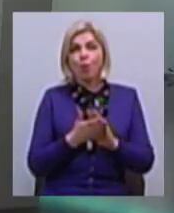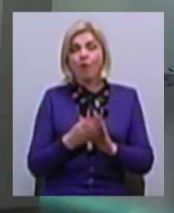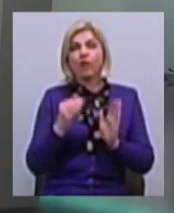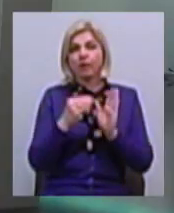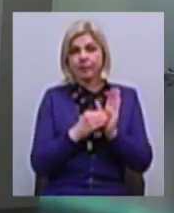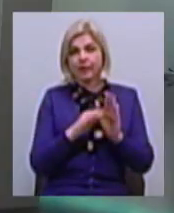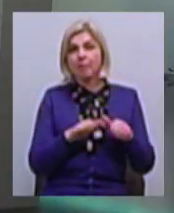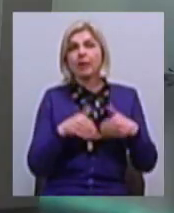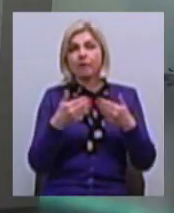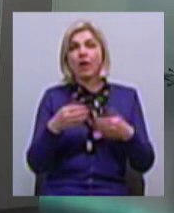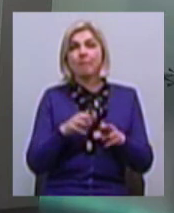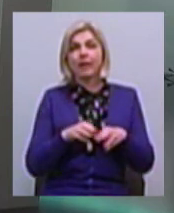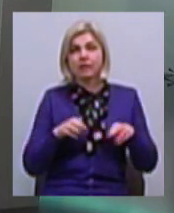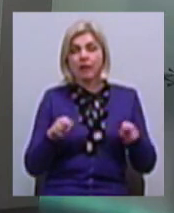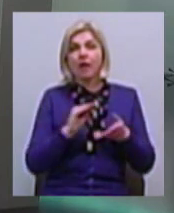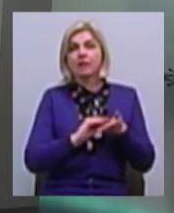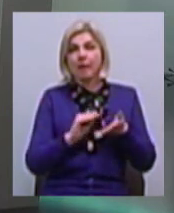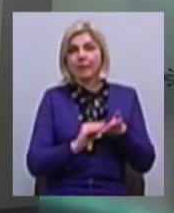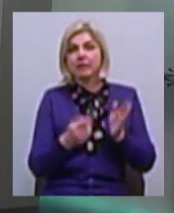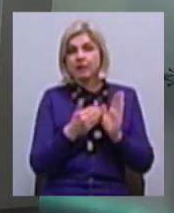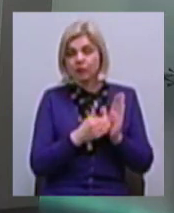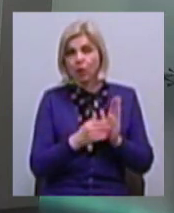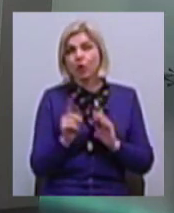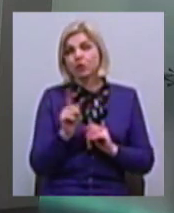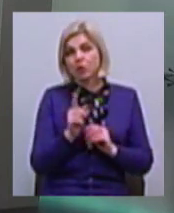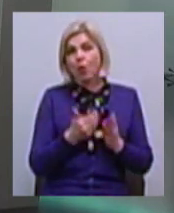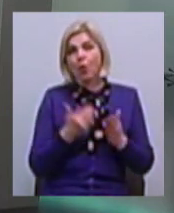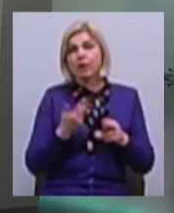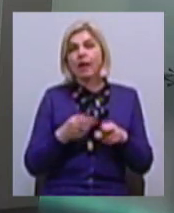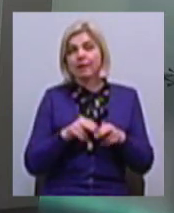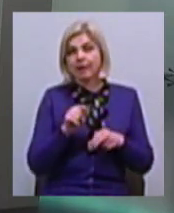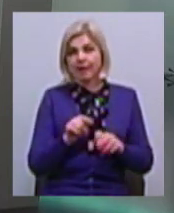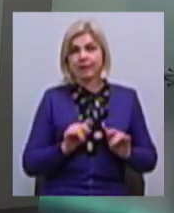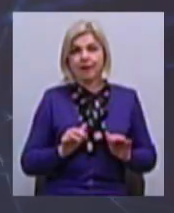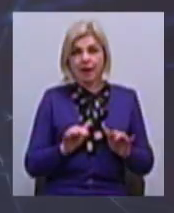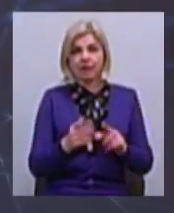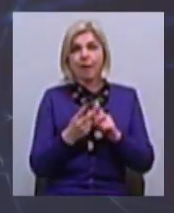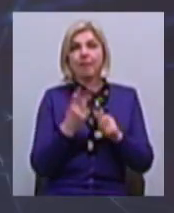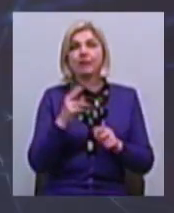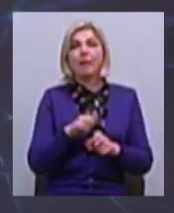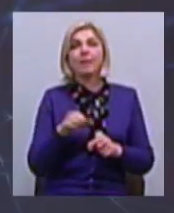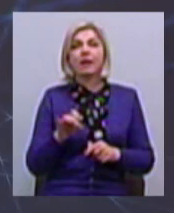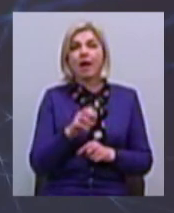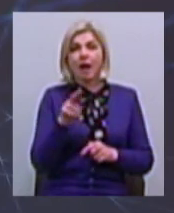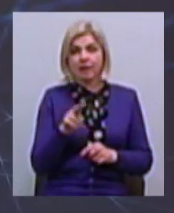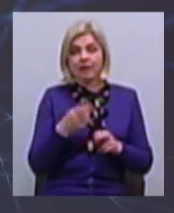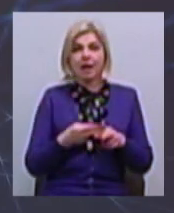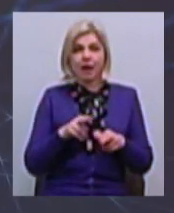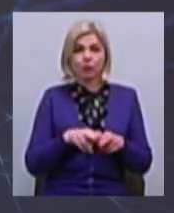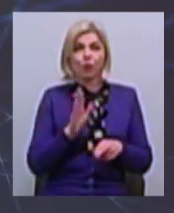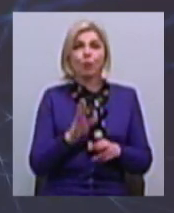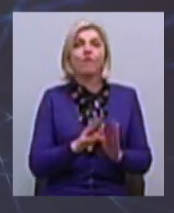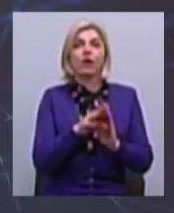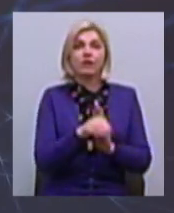міністерством, прописано, що від цієї діяльності, від 1,5 мільярда, які будуть